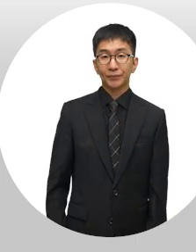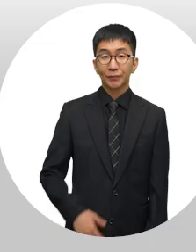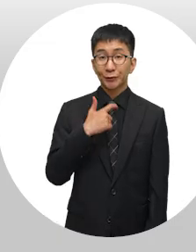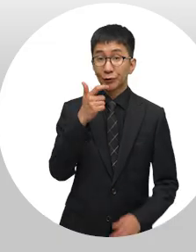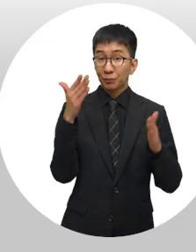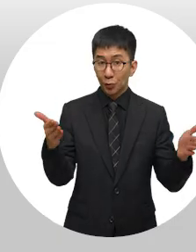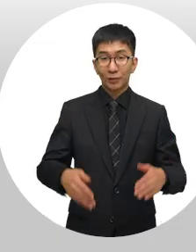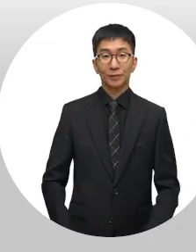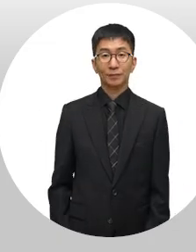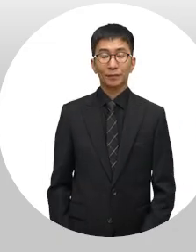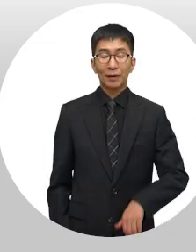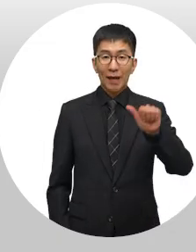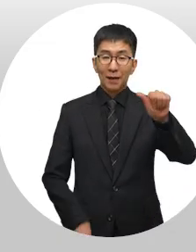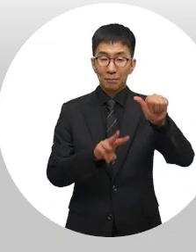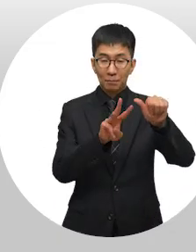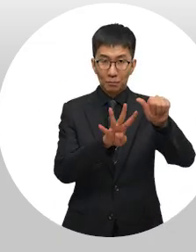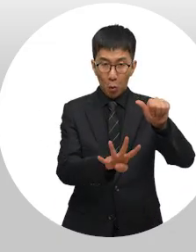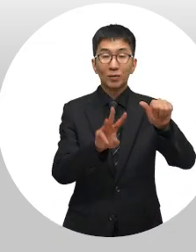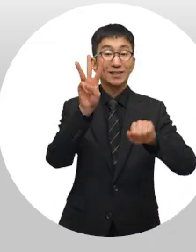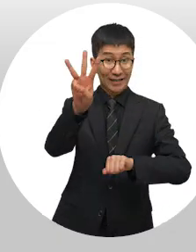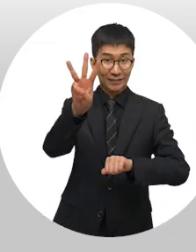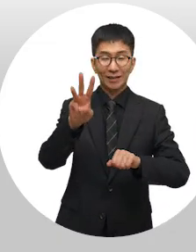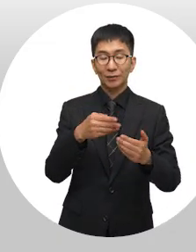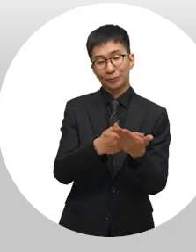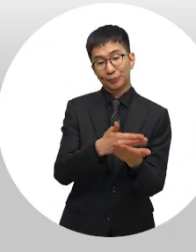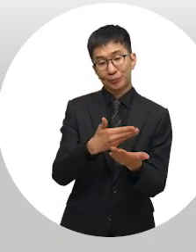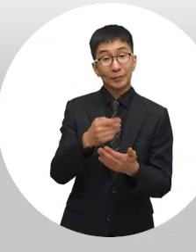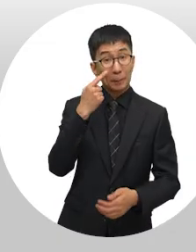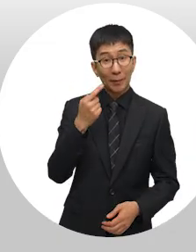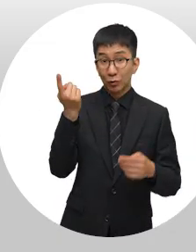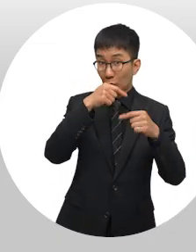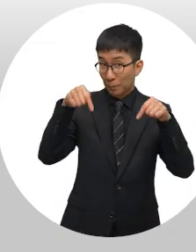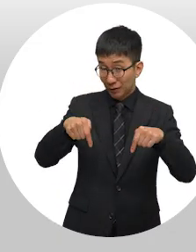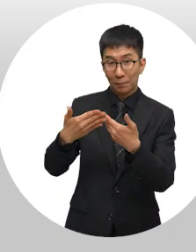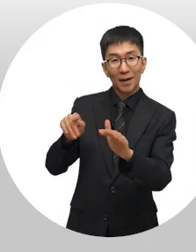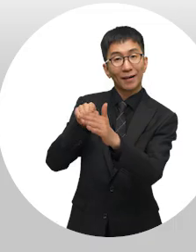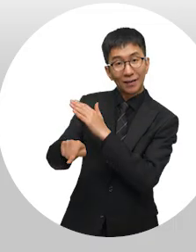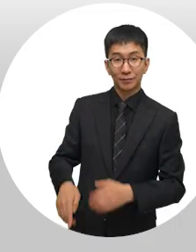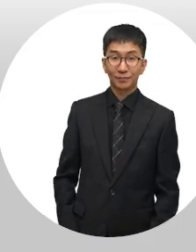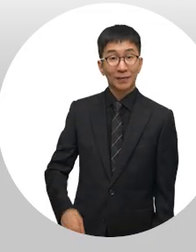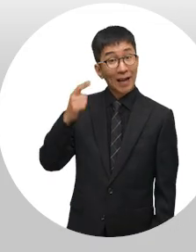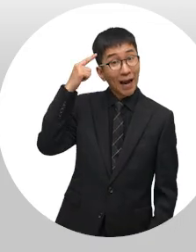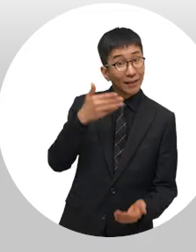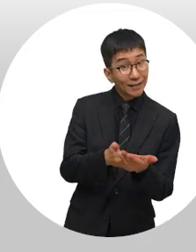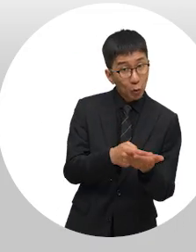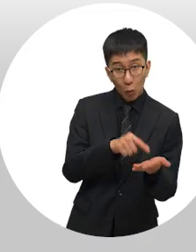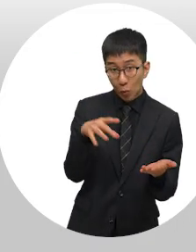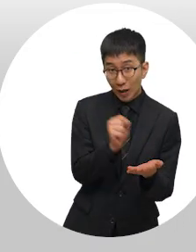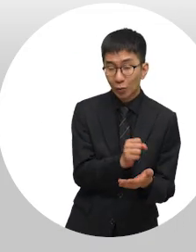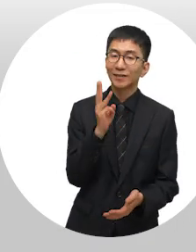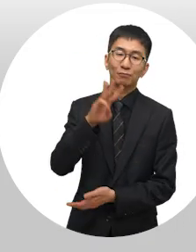동안 A3 용지에 아이디어 스케치를 하는 시간이 주어지는데요. 이후 면접실에 입실하여 본인이 작성한 아이디어 스케치